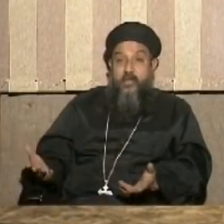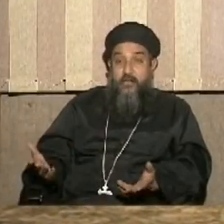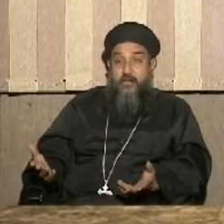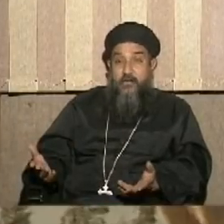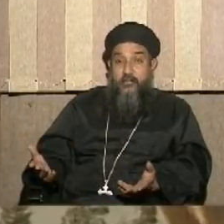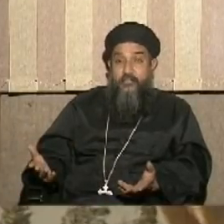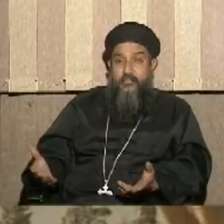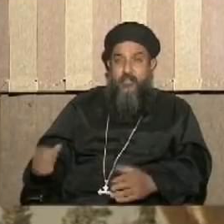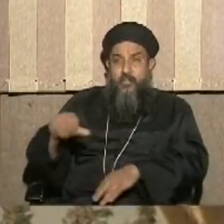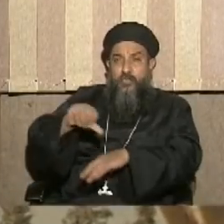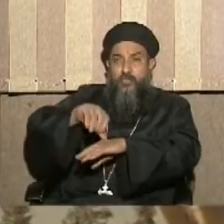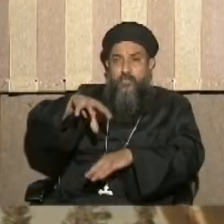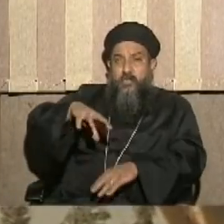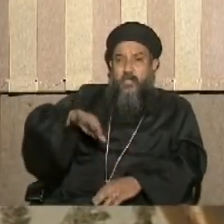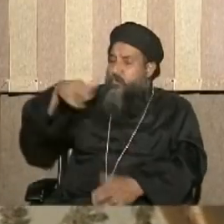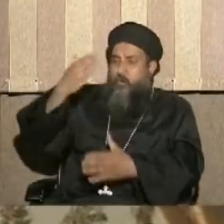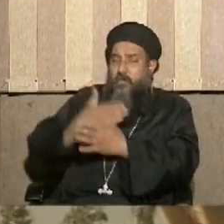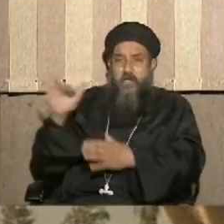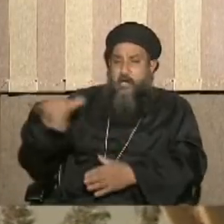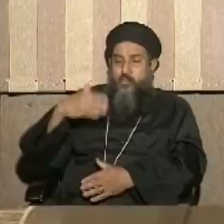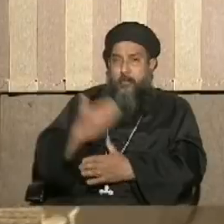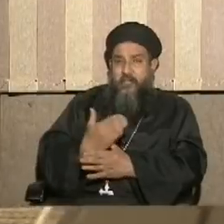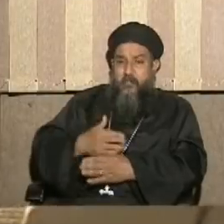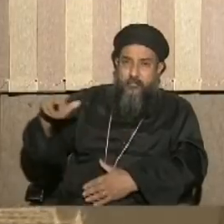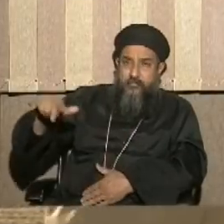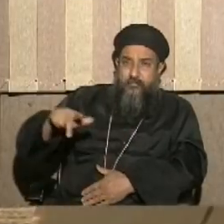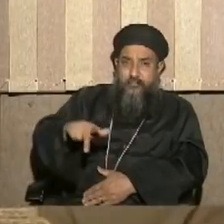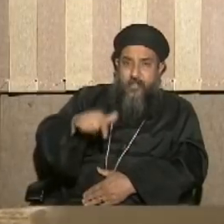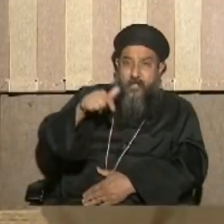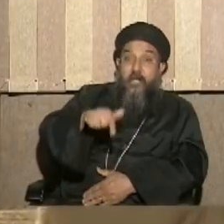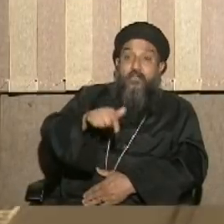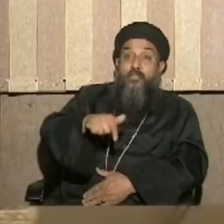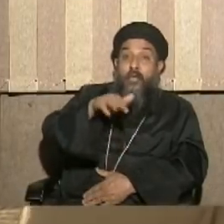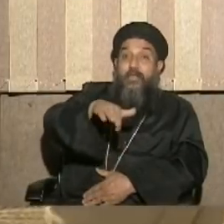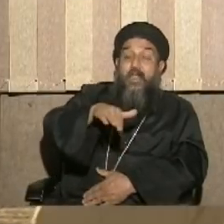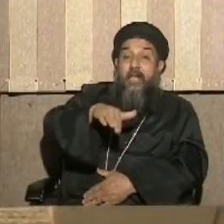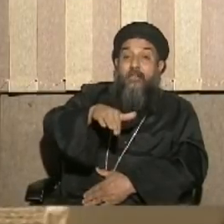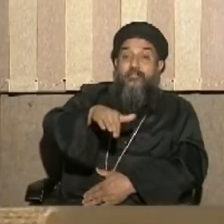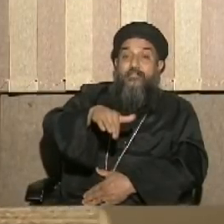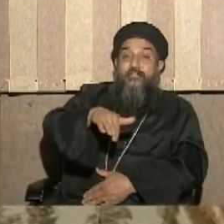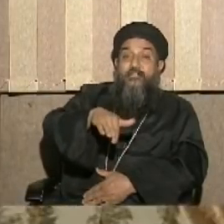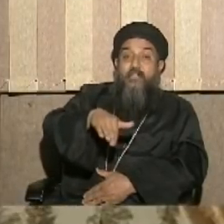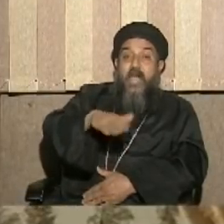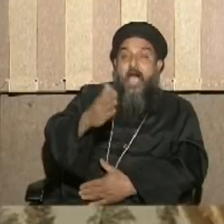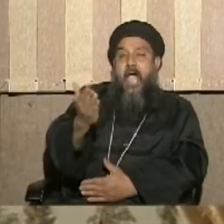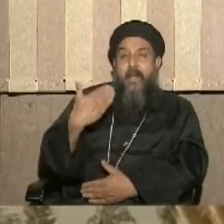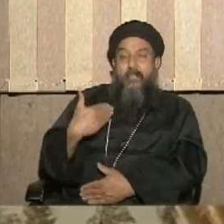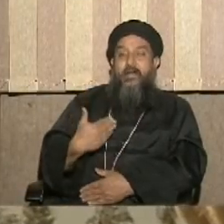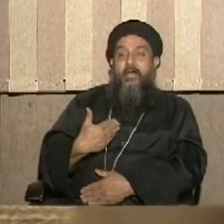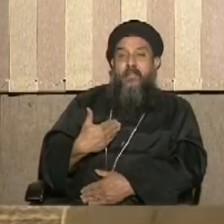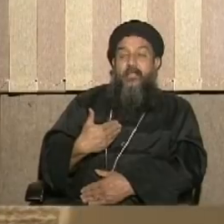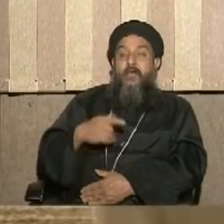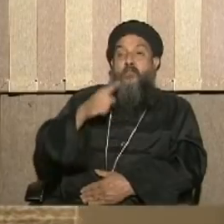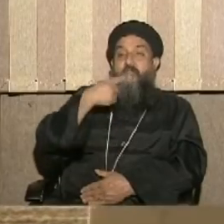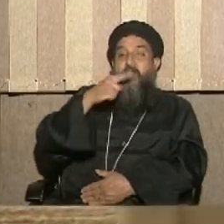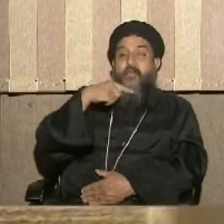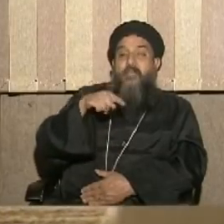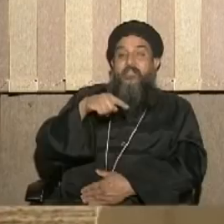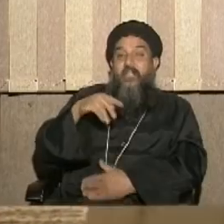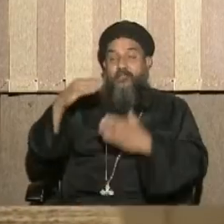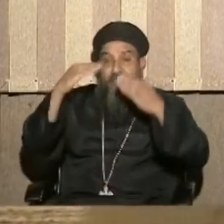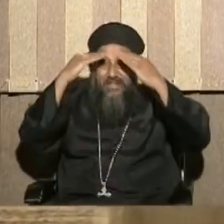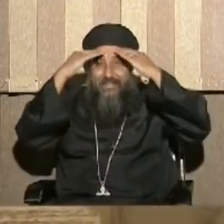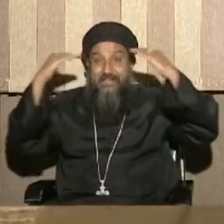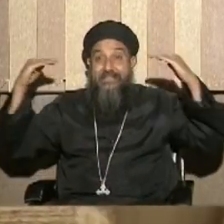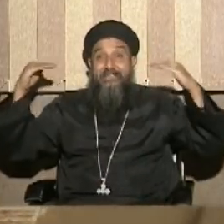إحنا فين؟ إحنا فين؟ أمال إزاي جيتوا هنا؟ أنتوا في الإسكيت! شهيت؟ أيوة! يعني